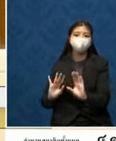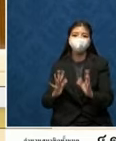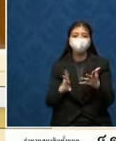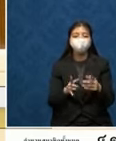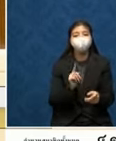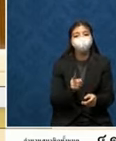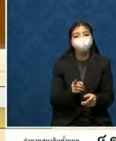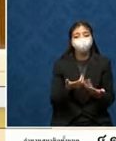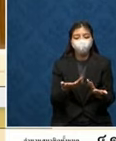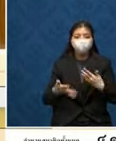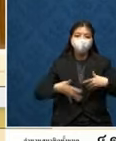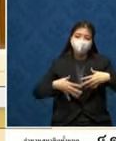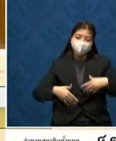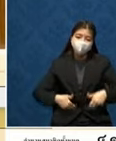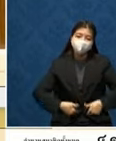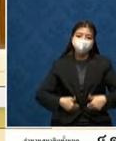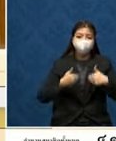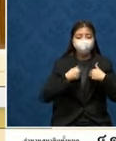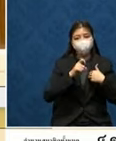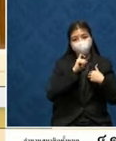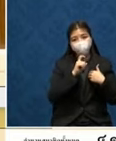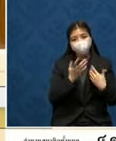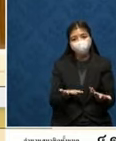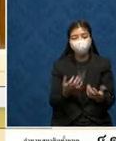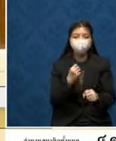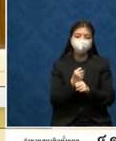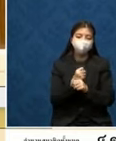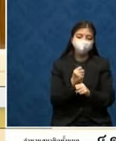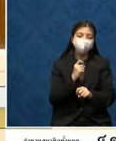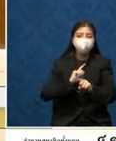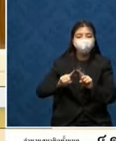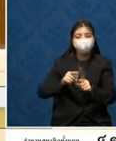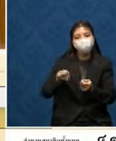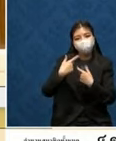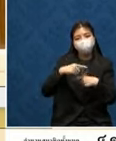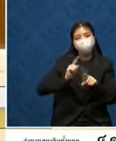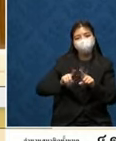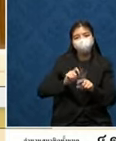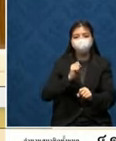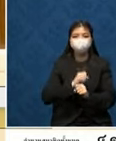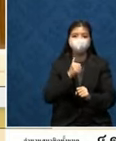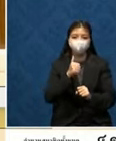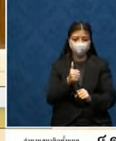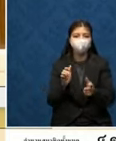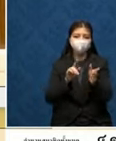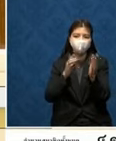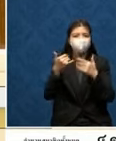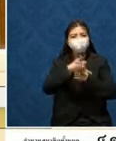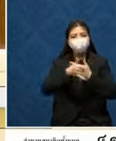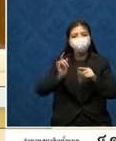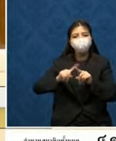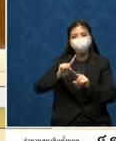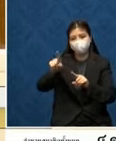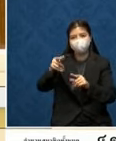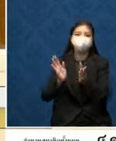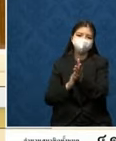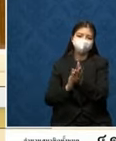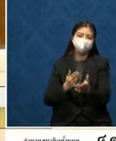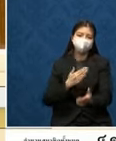งานแรงงานยังทำงานได้อยู่นี่คือสิ่งดีๆที่มันเกิดขึ้นในประเทศไทยแต่ท่านมองไม่